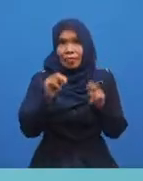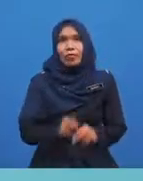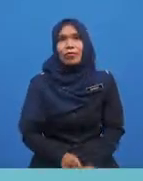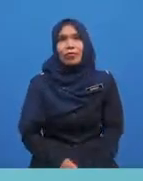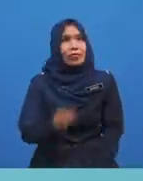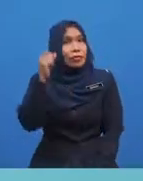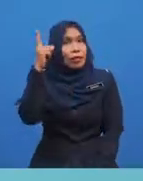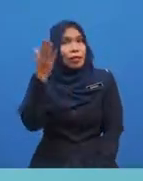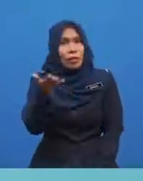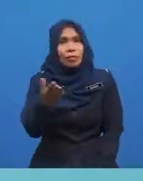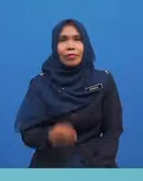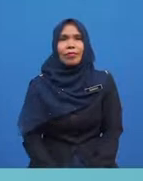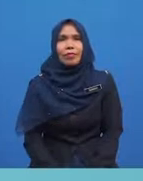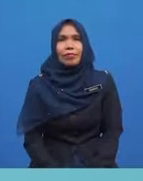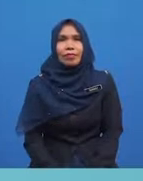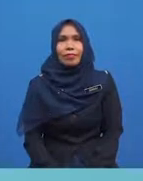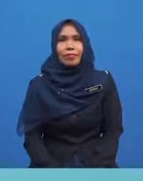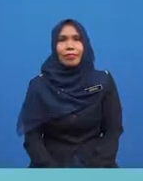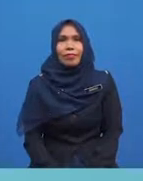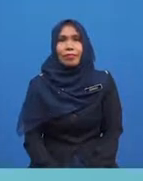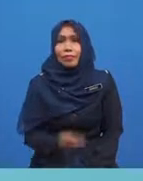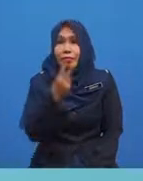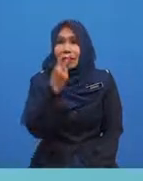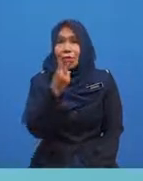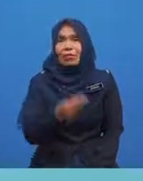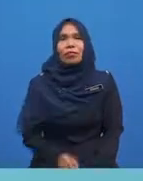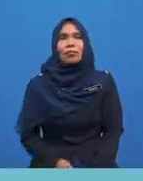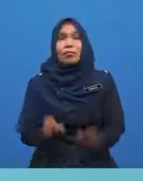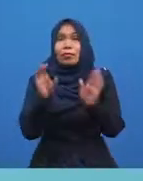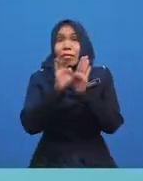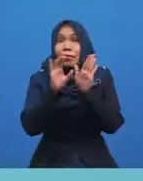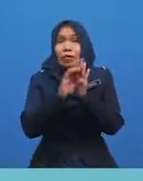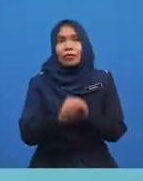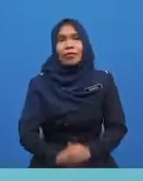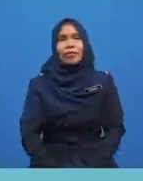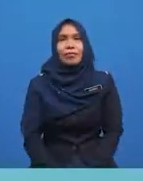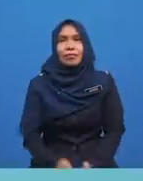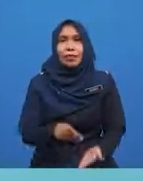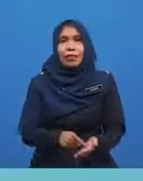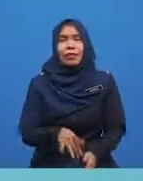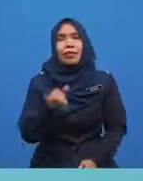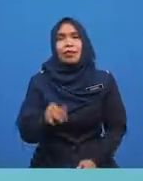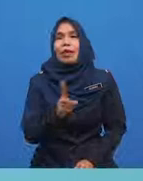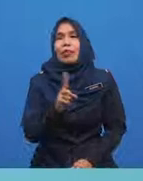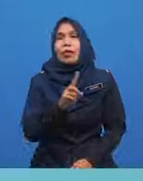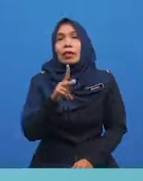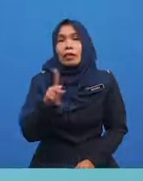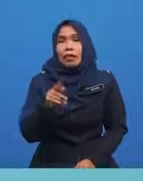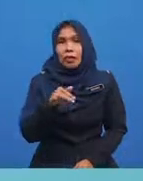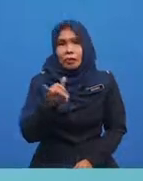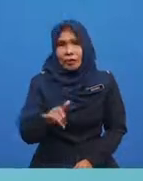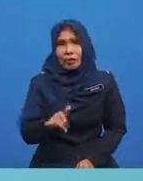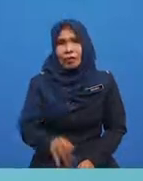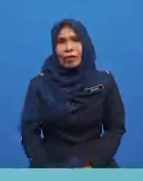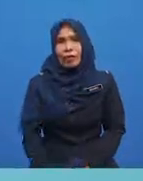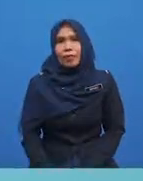Di antara gambar-gambar ini, yang manakah sebenarnya menunjukkan satu per dua ya?